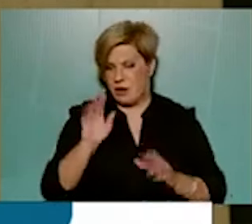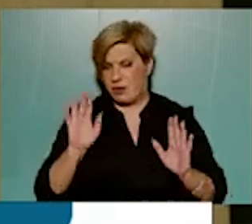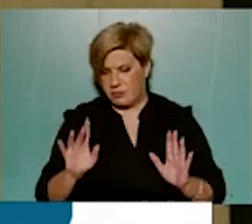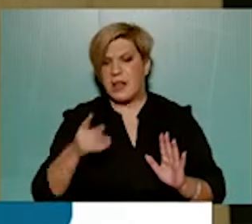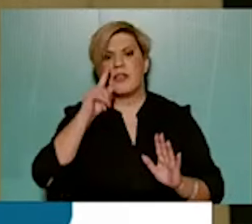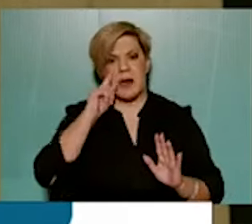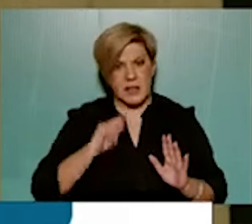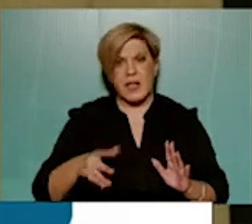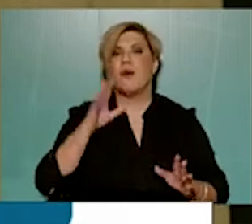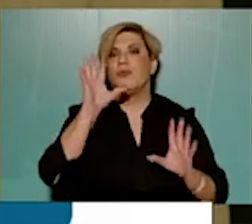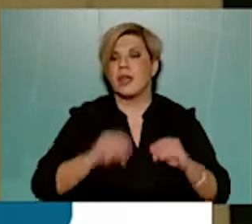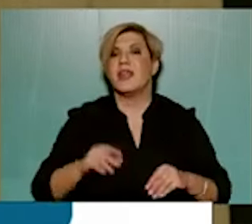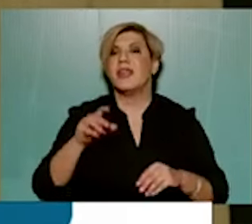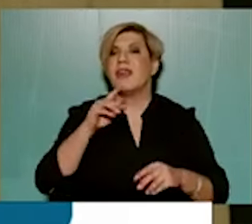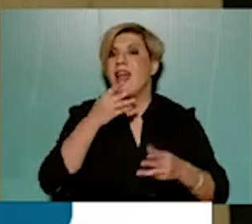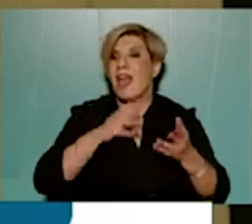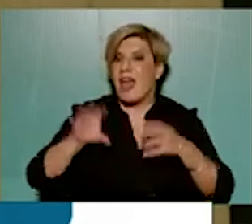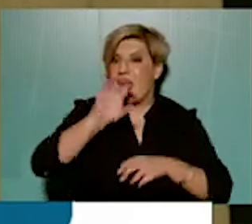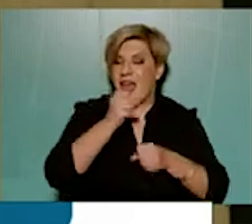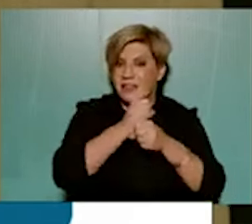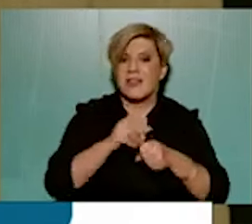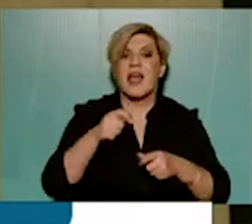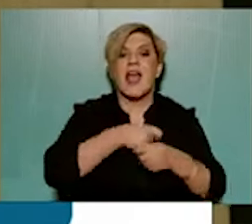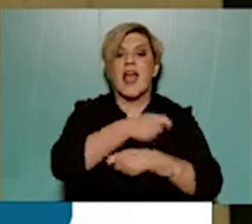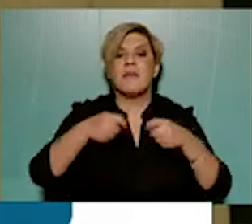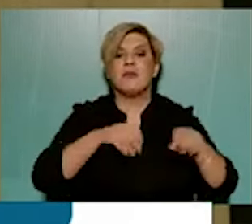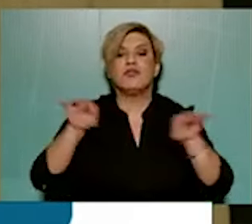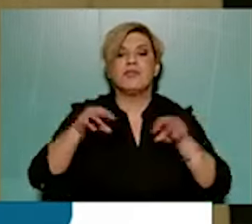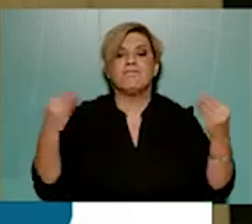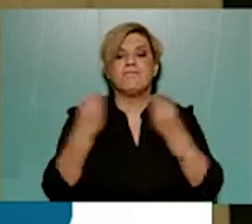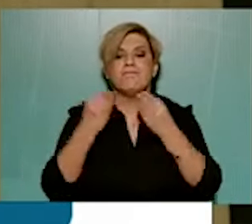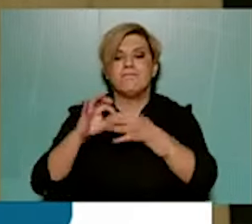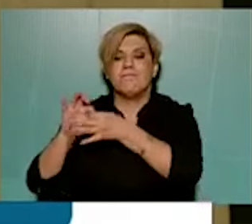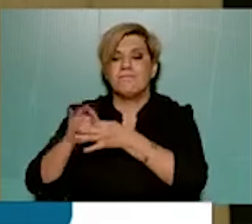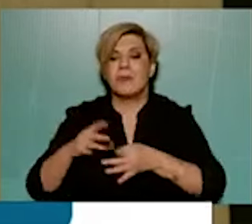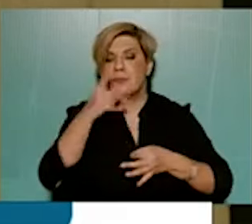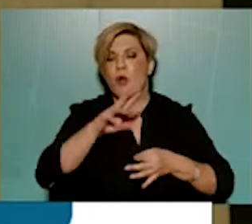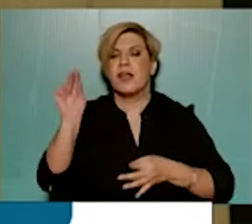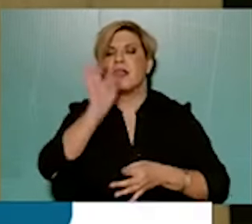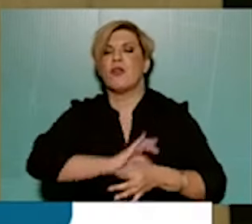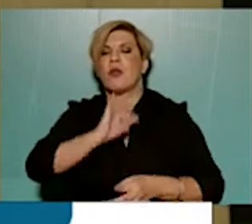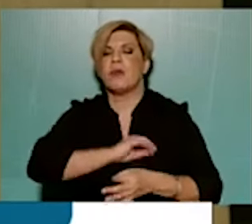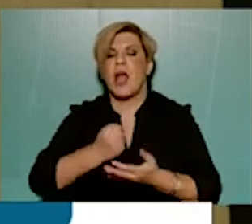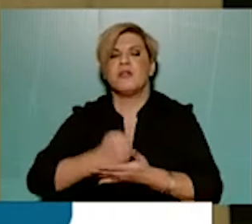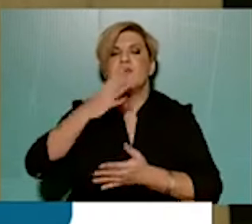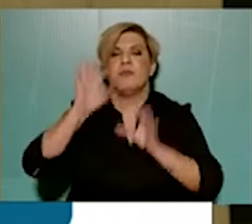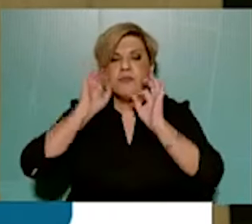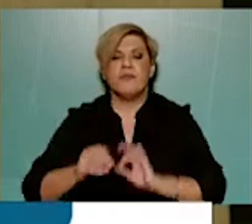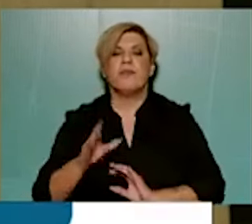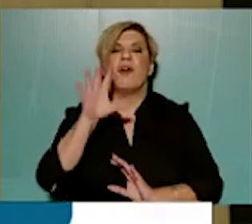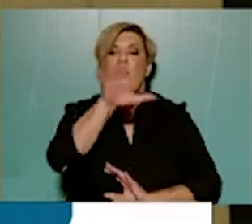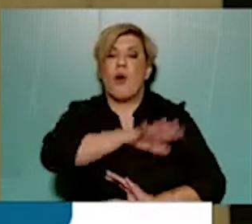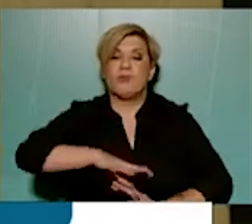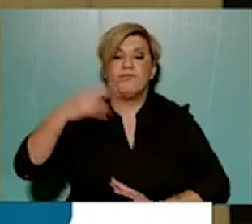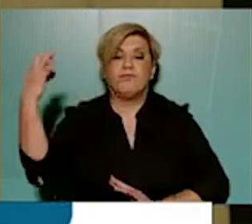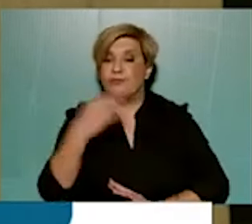για την ανάπλαση της ΔΕΘ, αποτελούν τμήμα ενός επιχειρηματικού σχεδίου για την πιο κερδοφόρα αξιοποίηση ενός χώρου φιλέτου